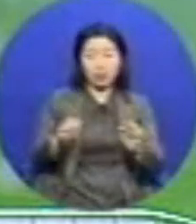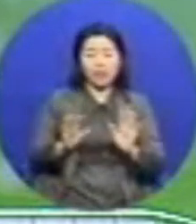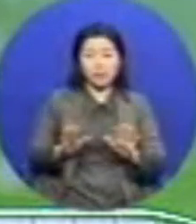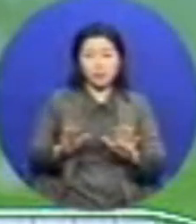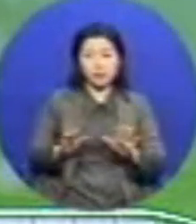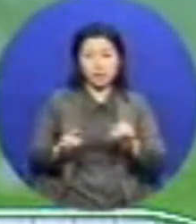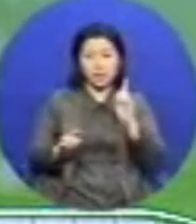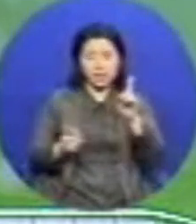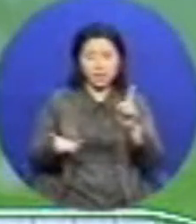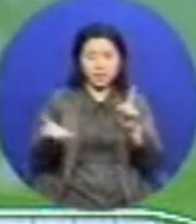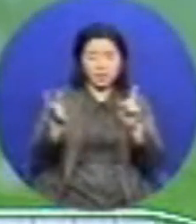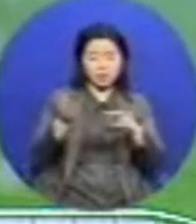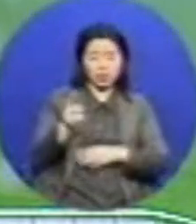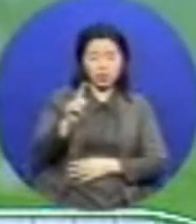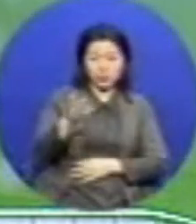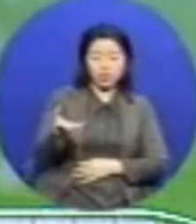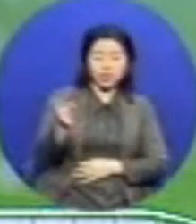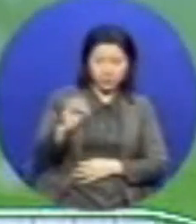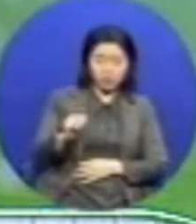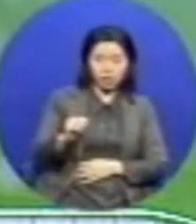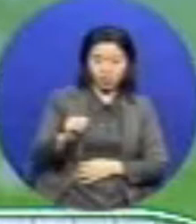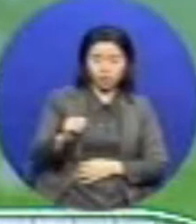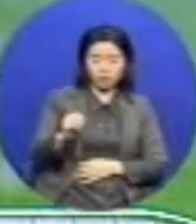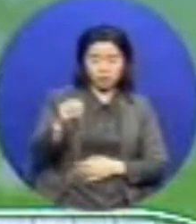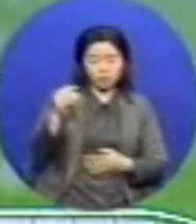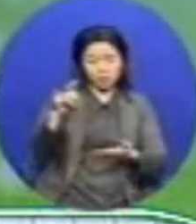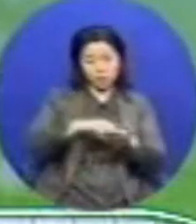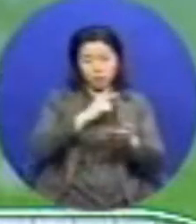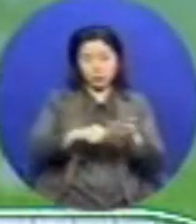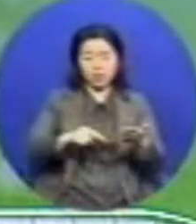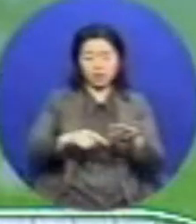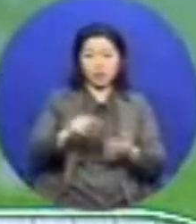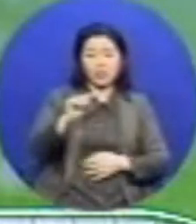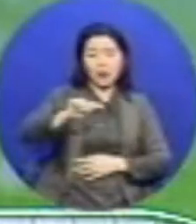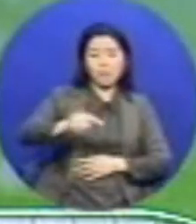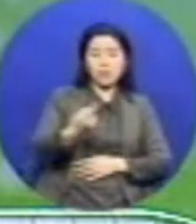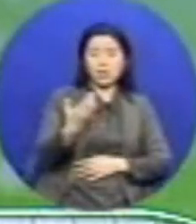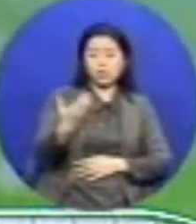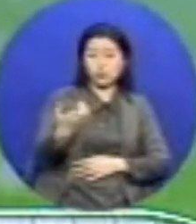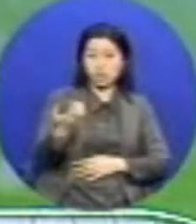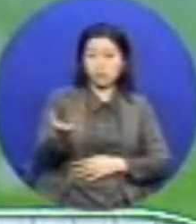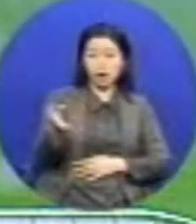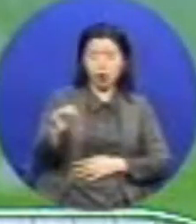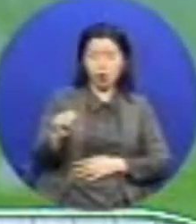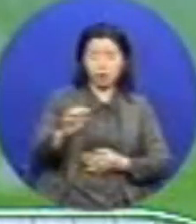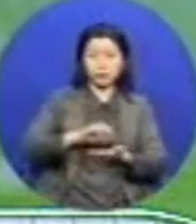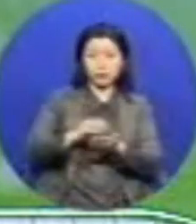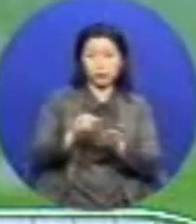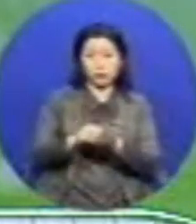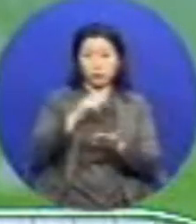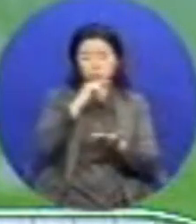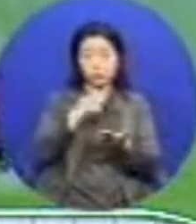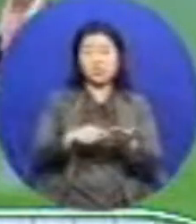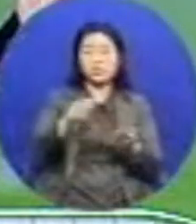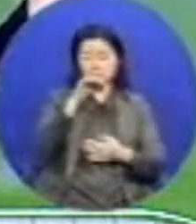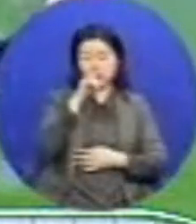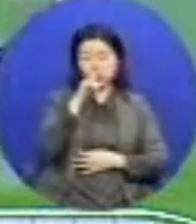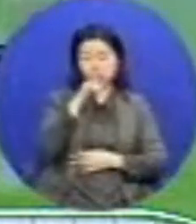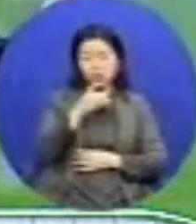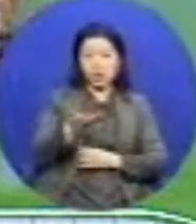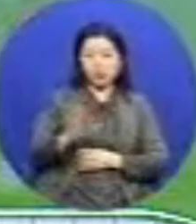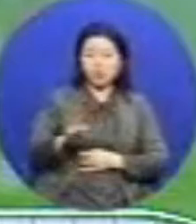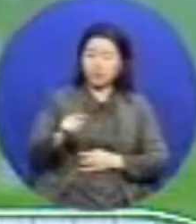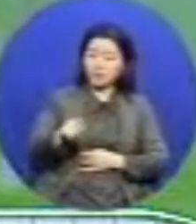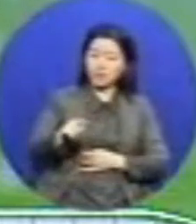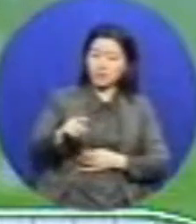갚았다고 그러니까 1 195 빚이 있어요 그래 많은 거죠 그런데 이 예배당을 다